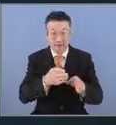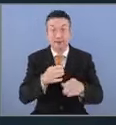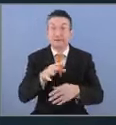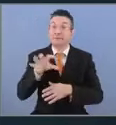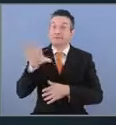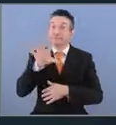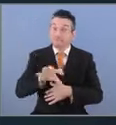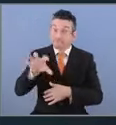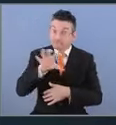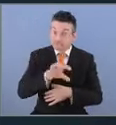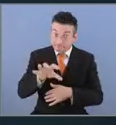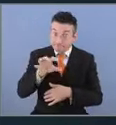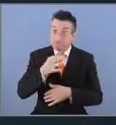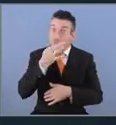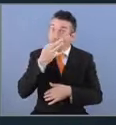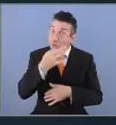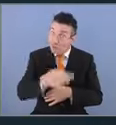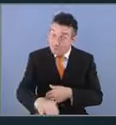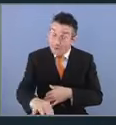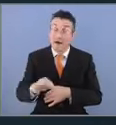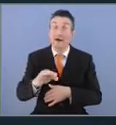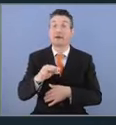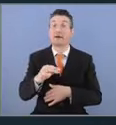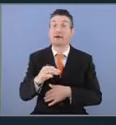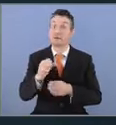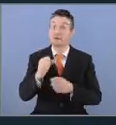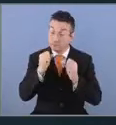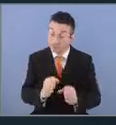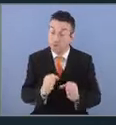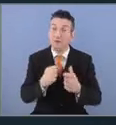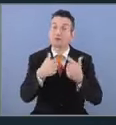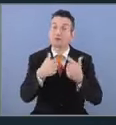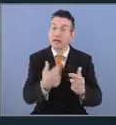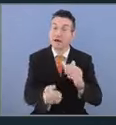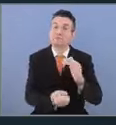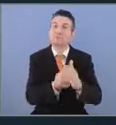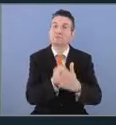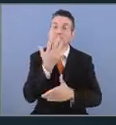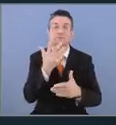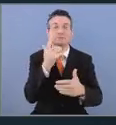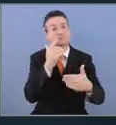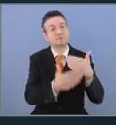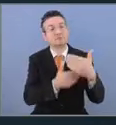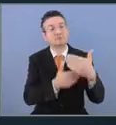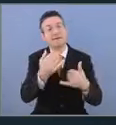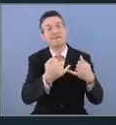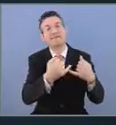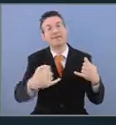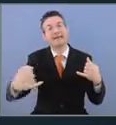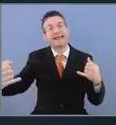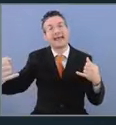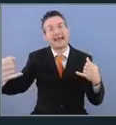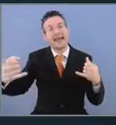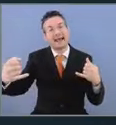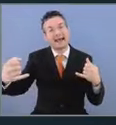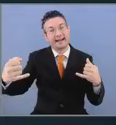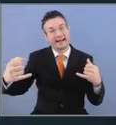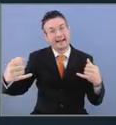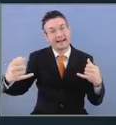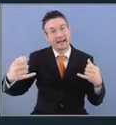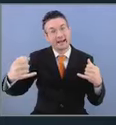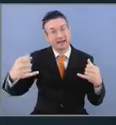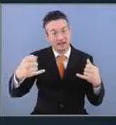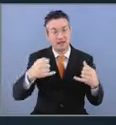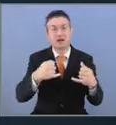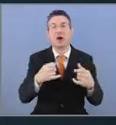e ben impostata per favorire la creazione di una specifica filiera attorno alla robotica, filiera